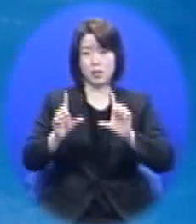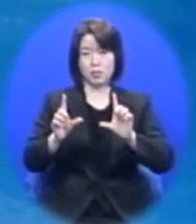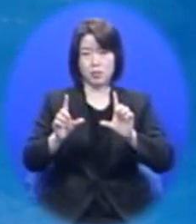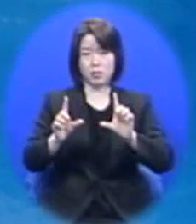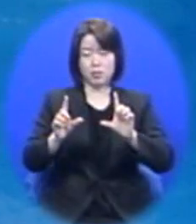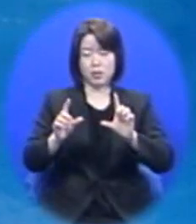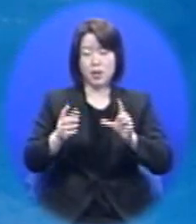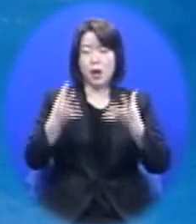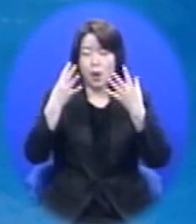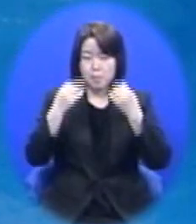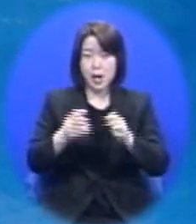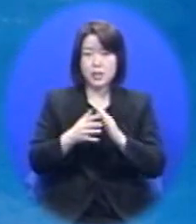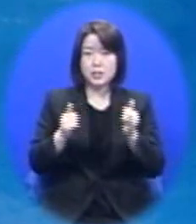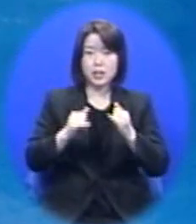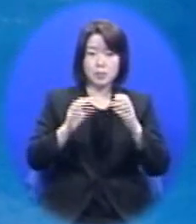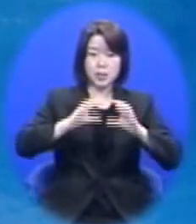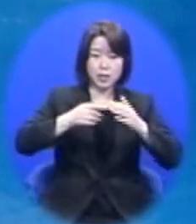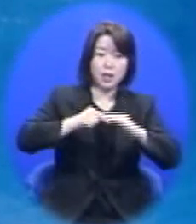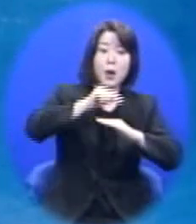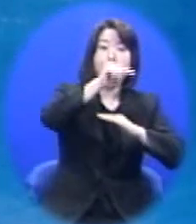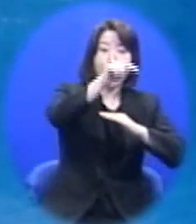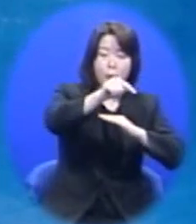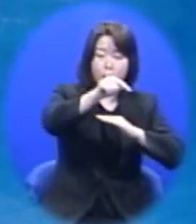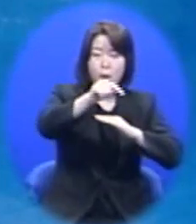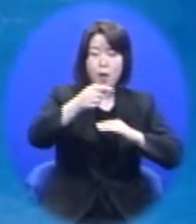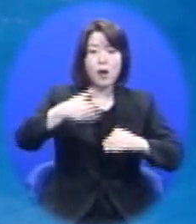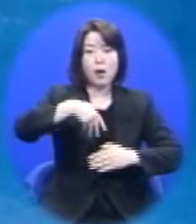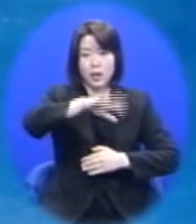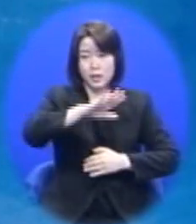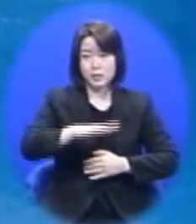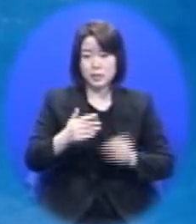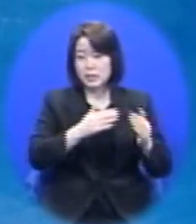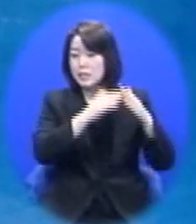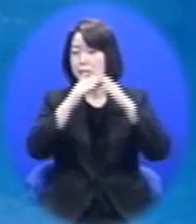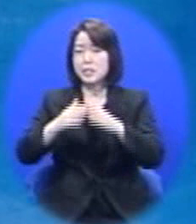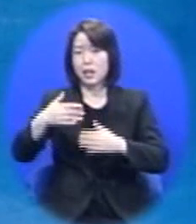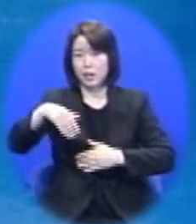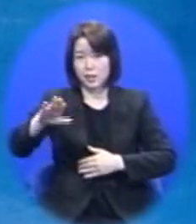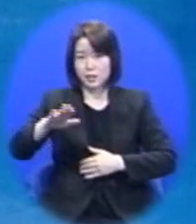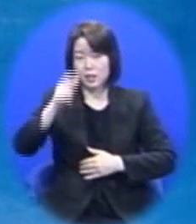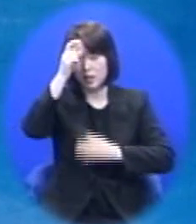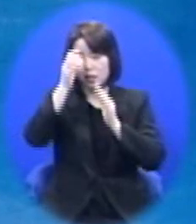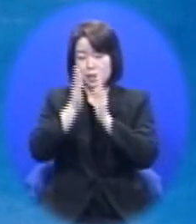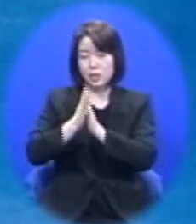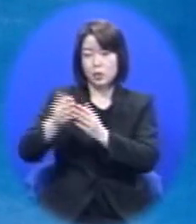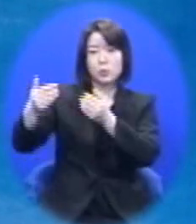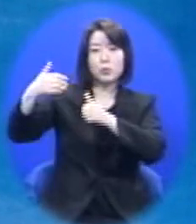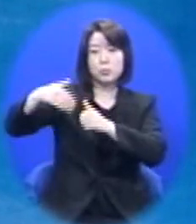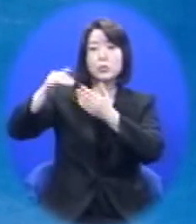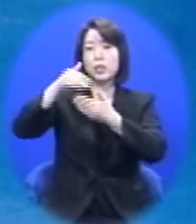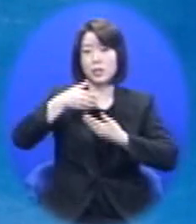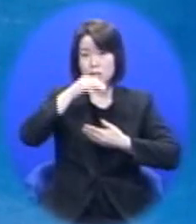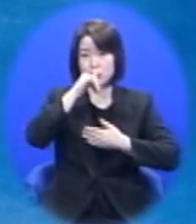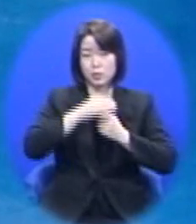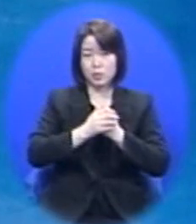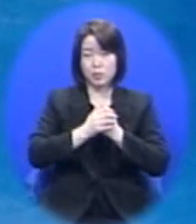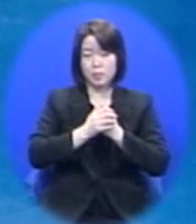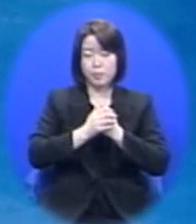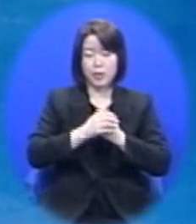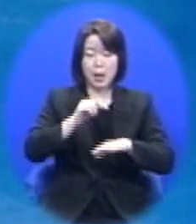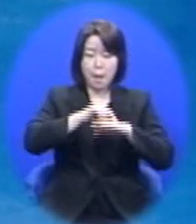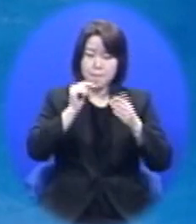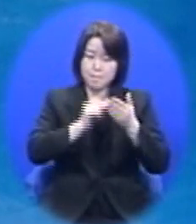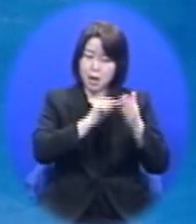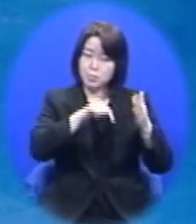나가거나 지방으로 이사를 갈 때 기도 부탁을 해오세요. 마음 한쪽으로는 두려움이 있습니다. 새로운 곳에 가서 잘 살